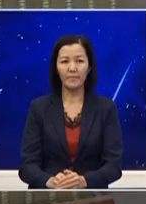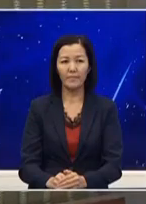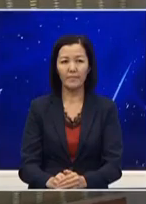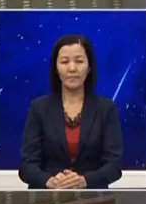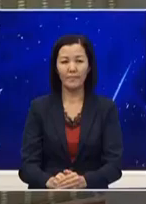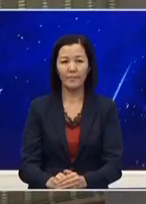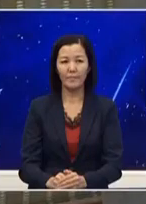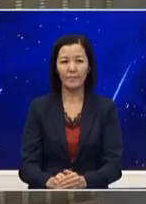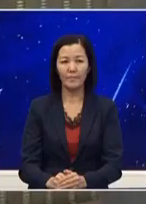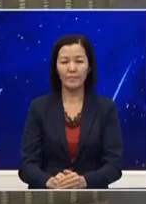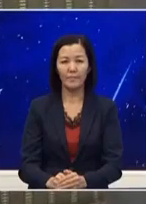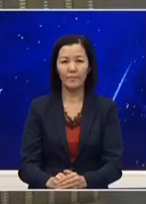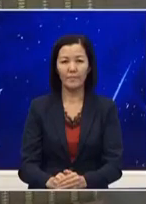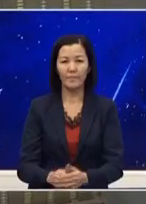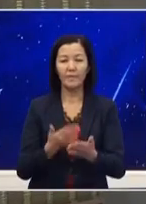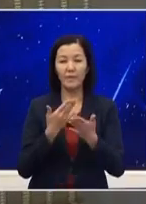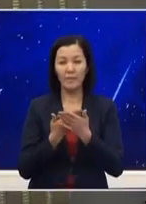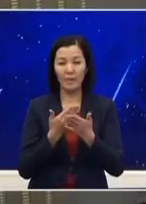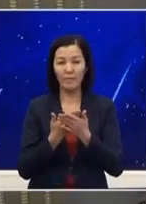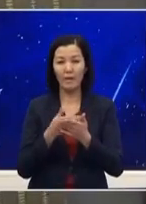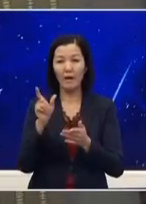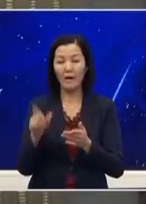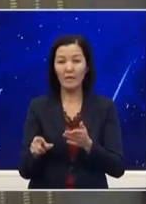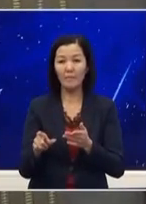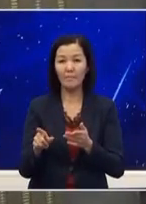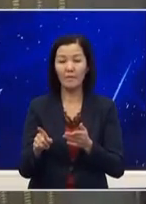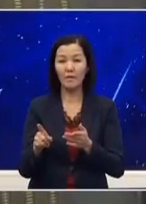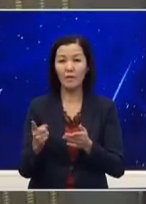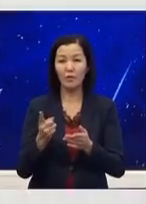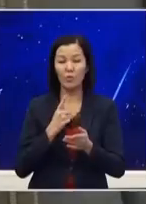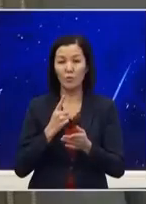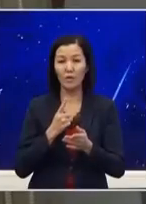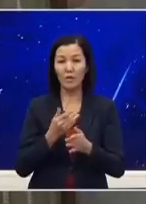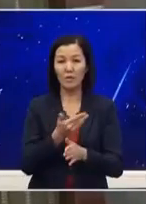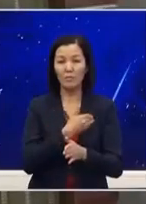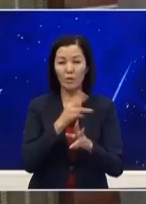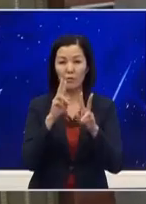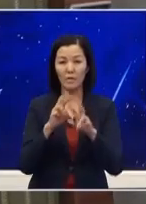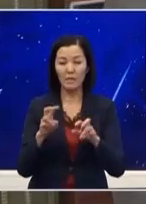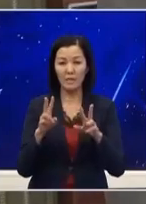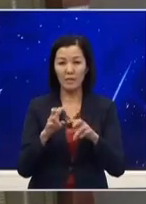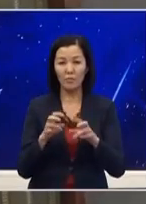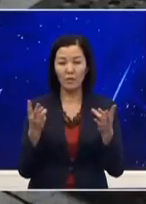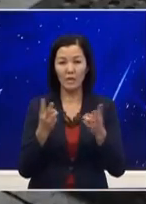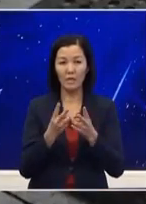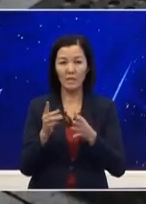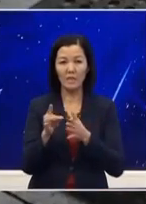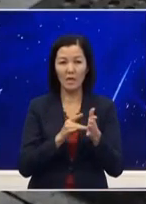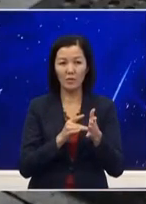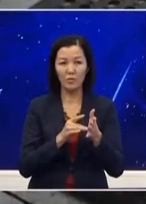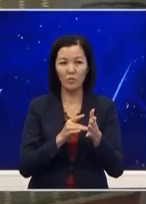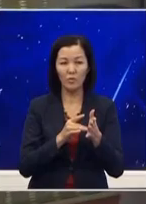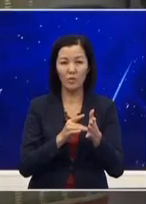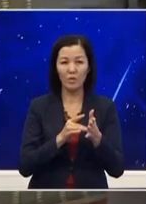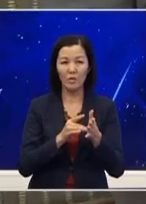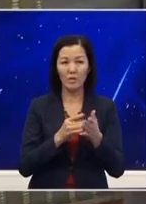Адамыңыз сіздің тұру керек. Сіздерде температура тексеретін аппараттар болу керек. Мына жерде губкаларыңыз болу керек. Губка болып